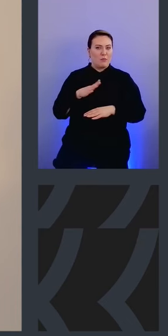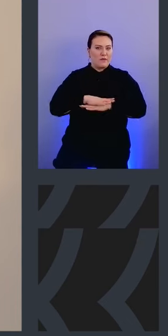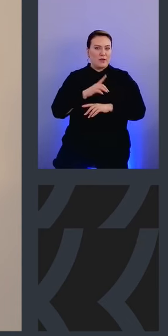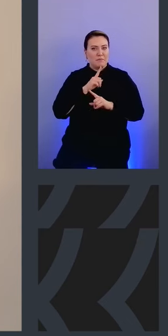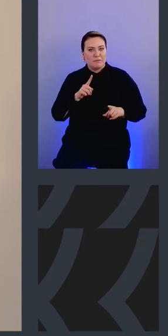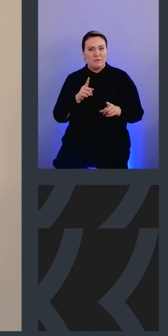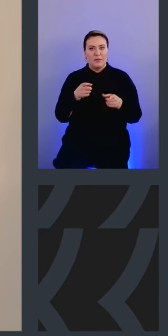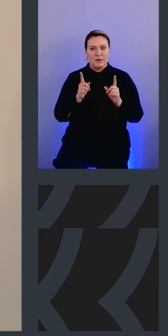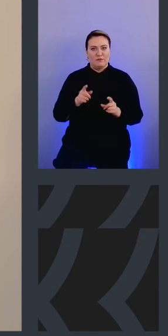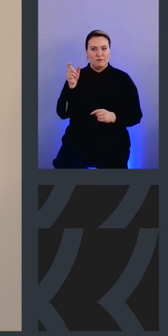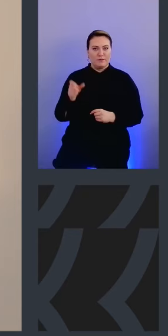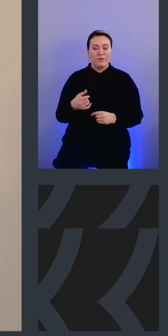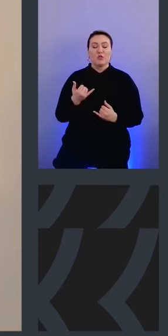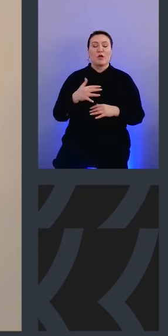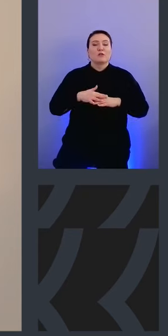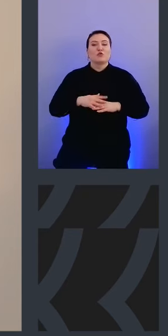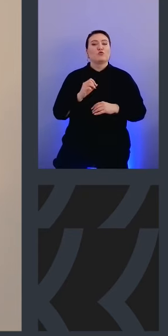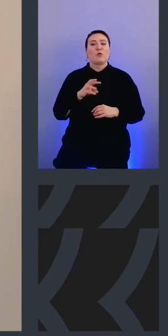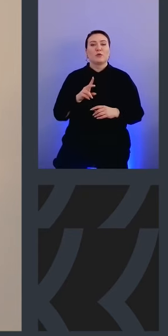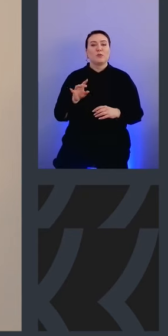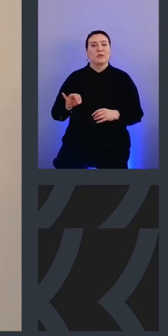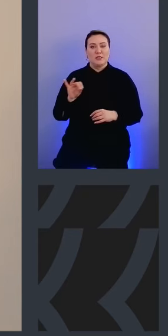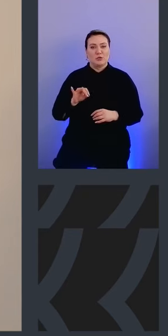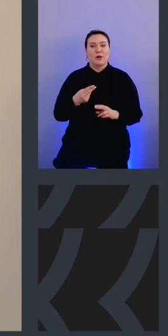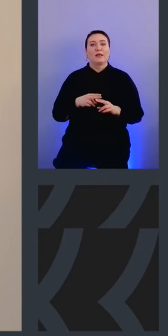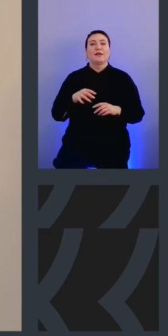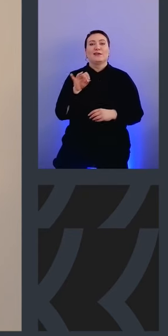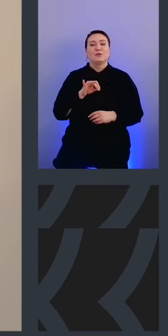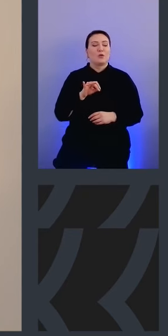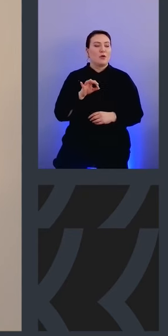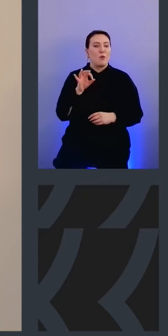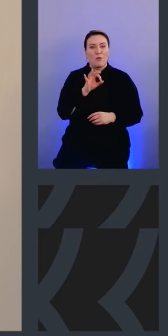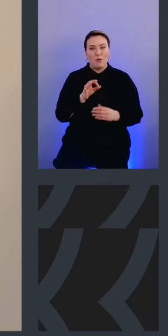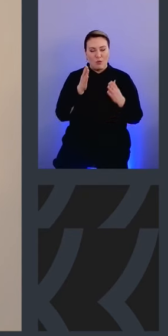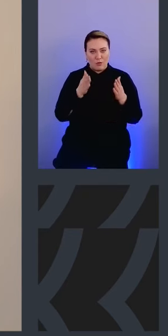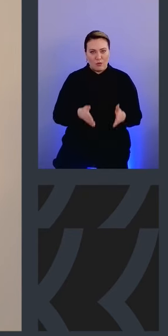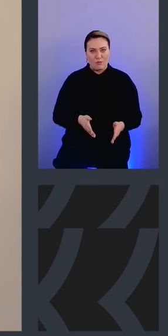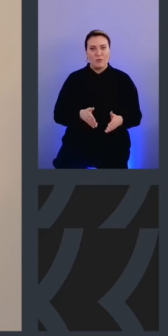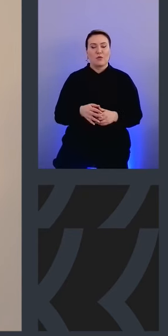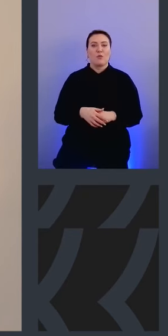Сейчас на чем у нас основана эта история? Это история про